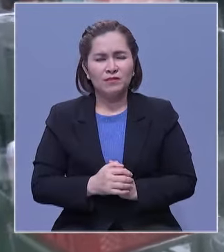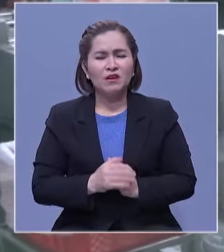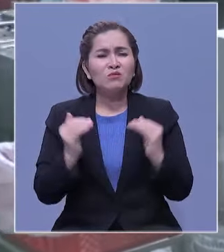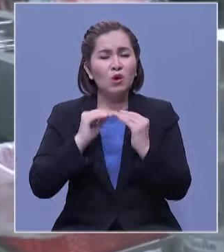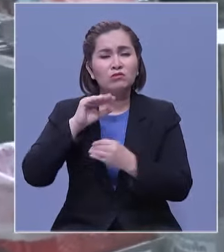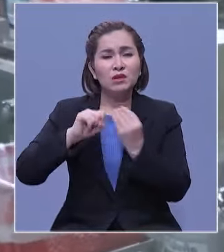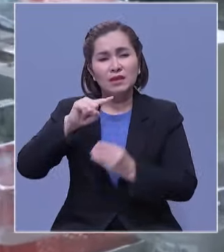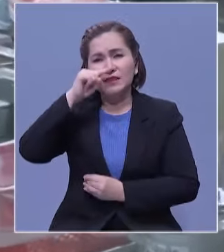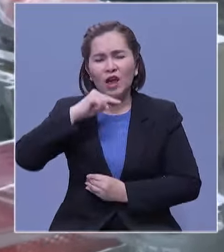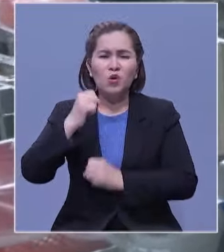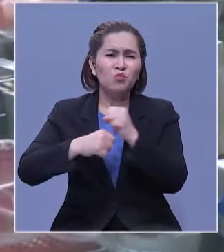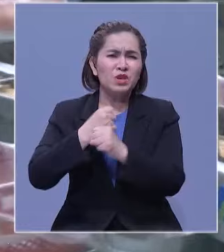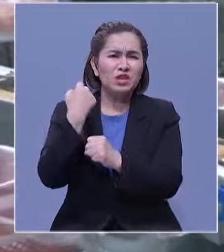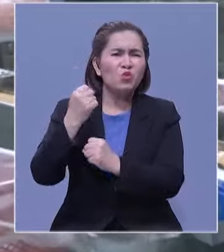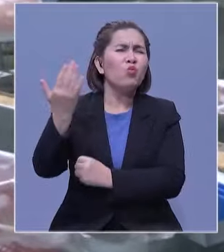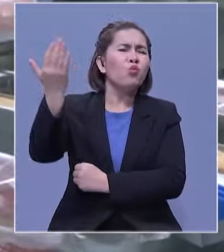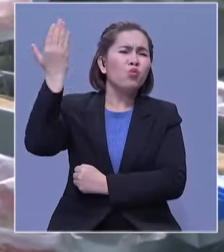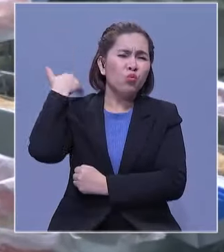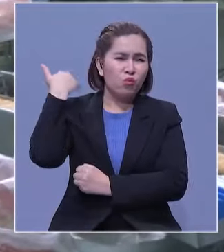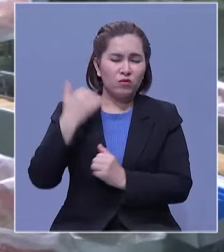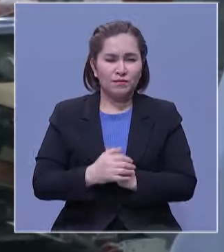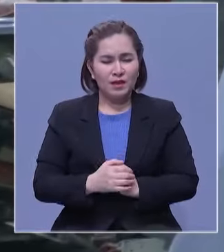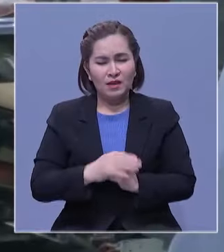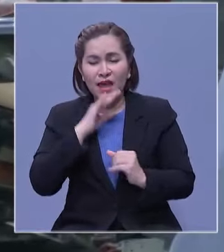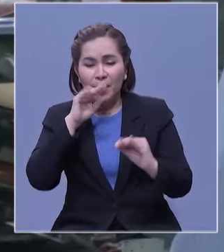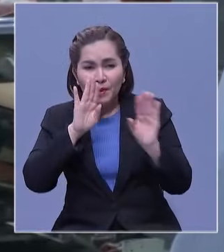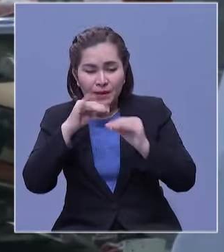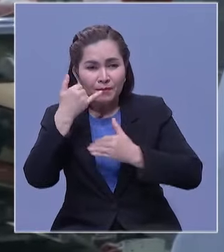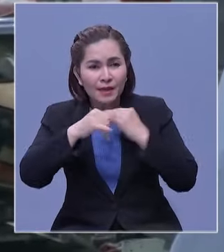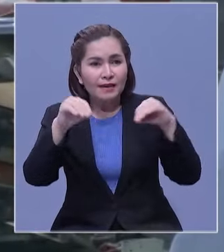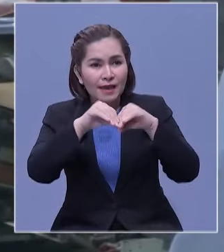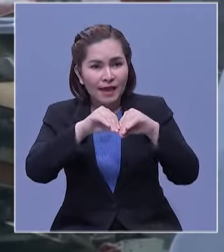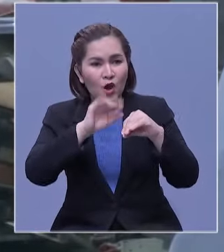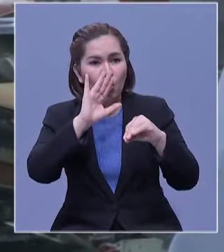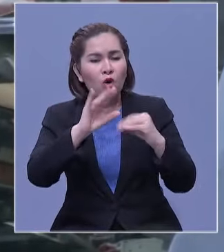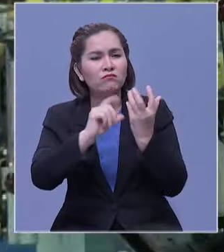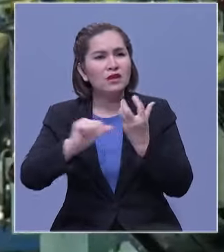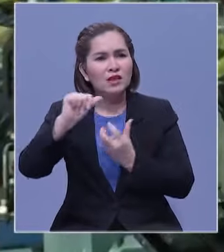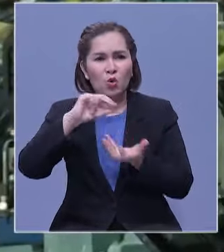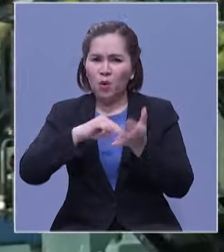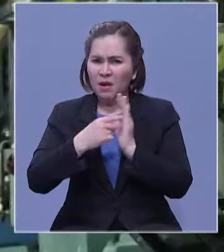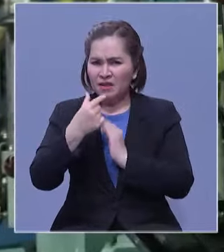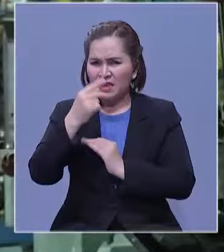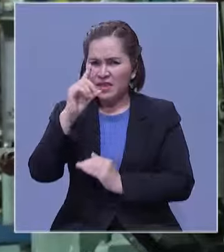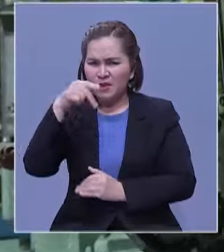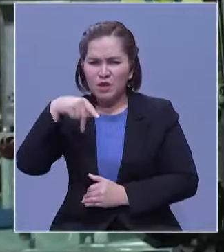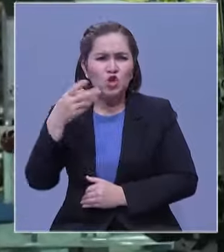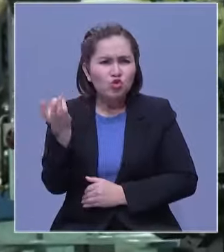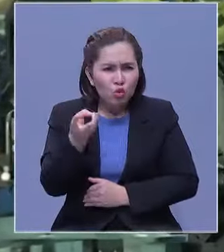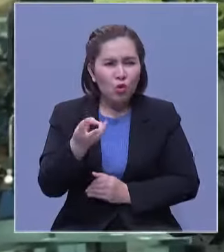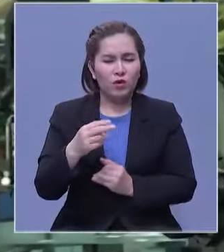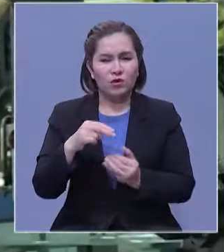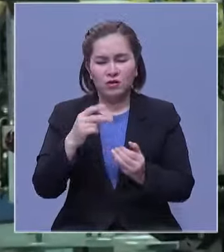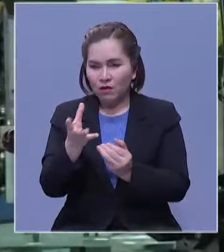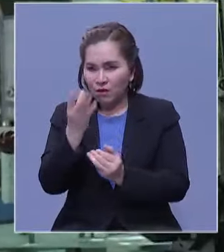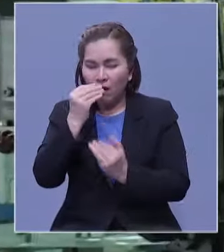เศรษฐกิจไทย10ปีย้อนหลังเมื่อเทียบกับประเทศเพื่อนบ้านในภูมิภาคเดียวกันถือว่า GDPต่ำมากเป็นสัญญาณเตือน